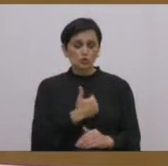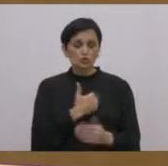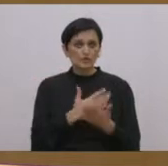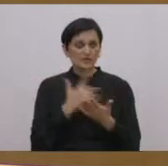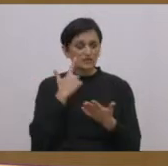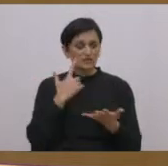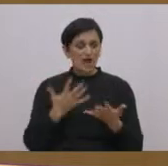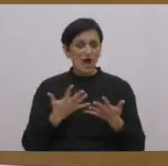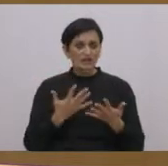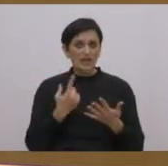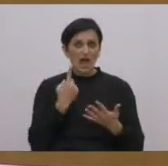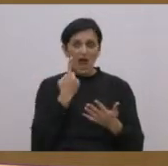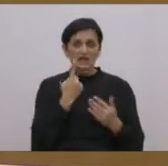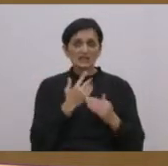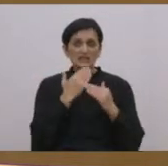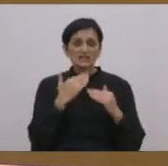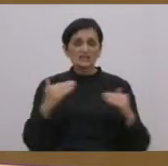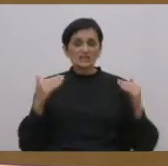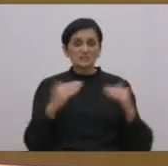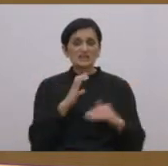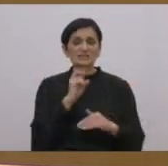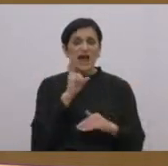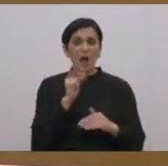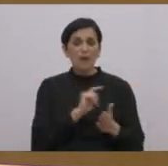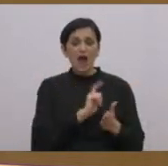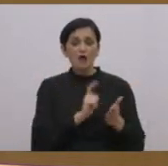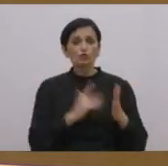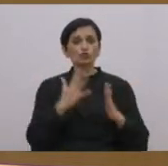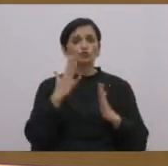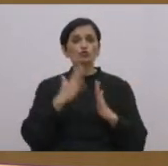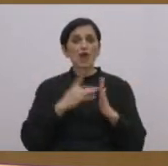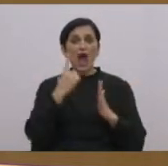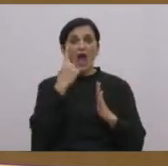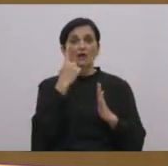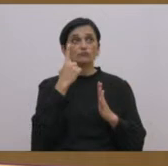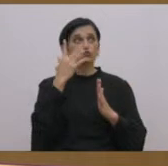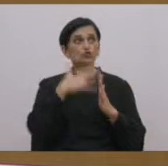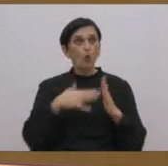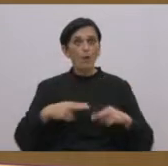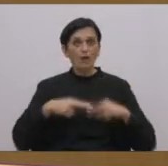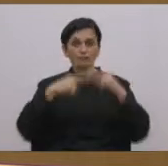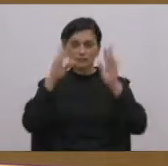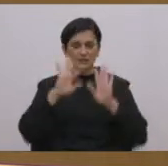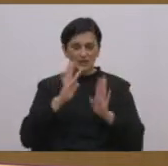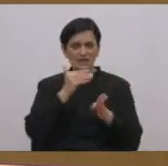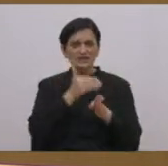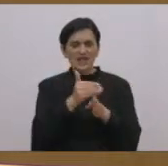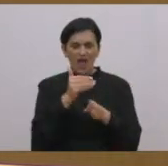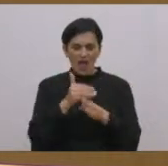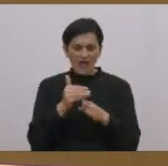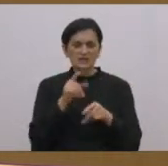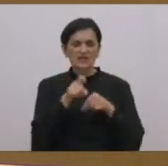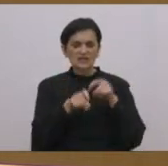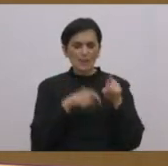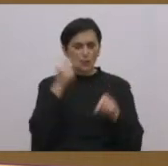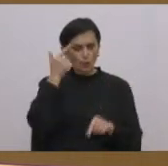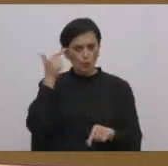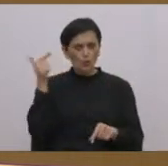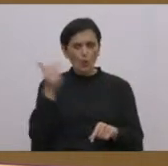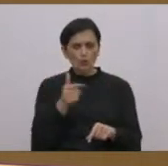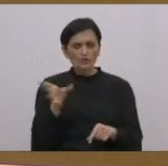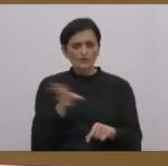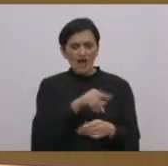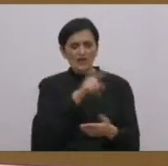ხარ, ერთი სიმღერით სულხანსაბას იგავის არ იყო, სოფელი არავის არ აუშენებია და დარწმუნებულია რომ ნელ-ნელა ნაბიჯ-ნაბიჯ გონივრულად ყველა